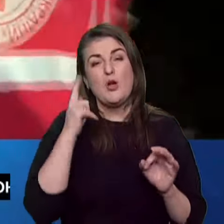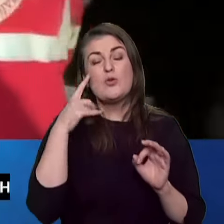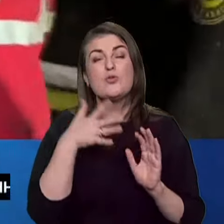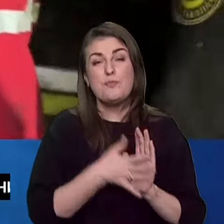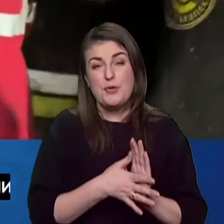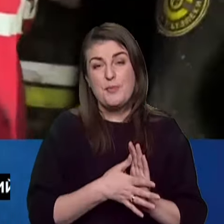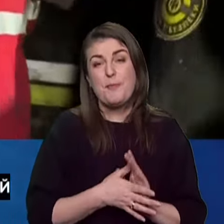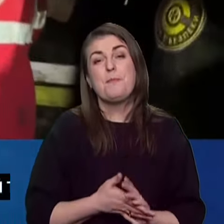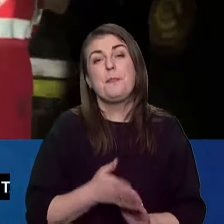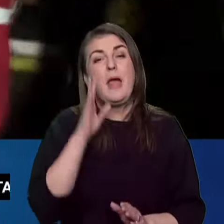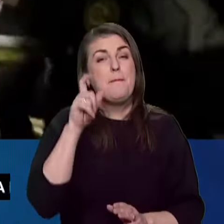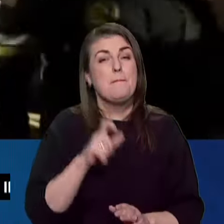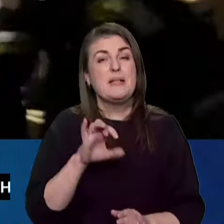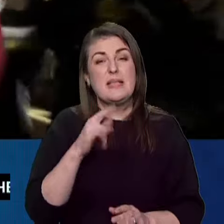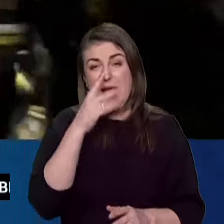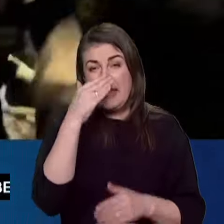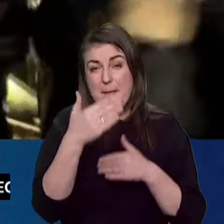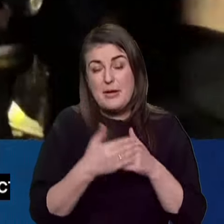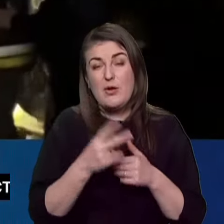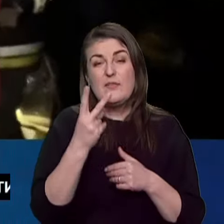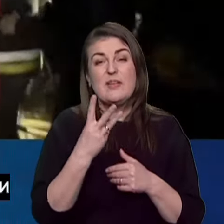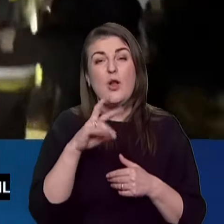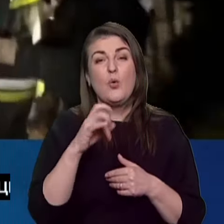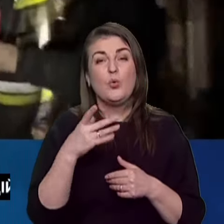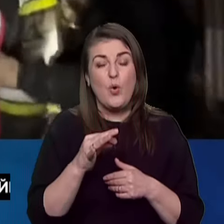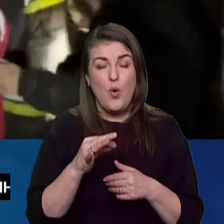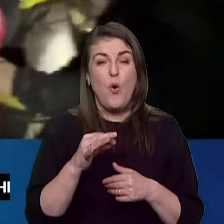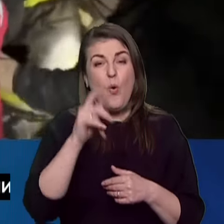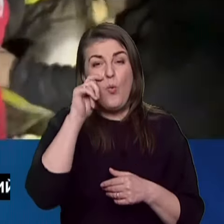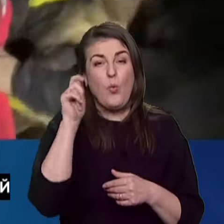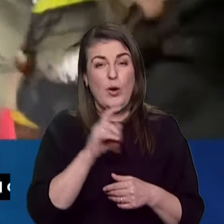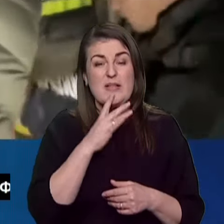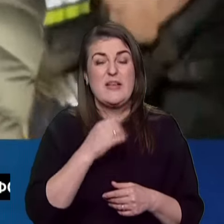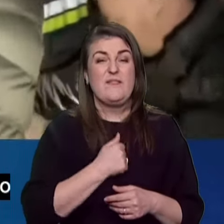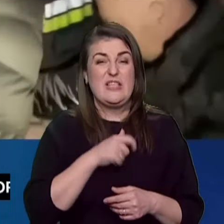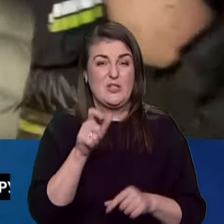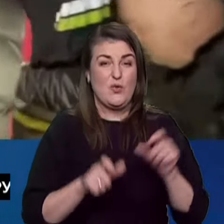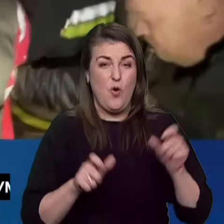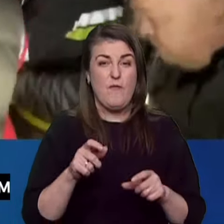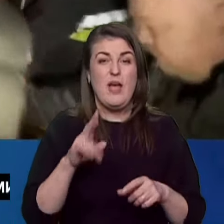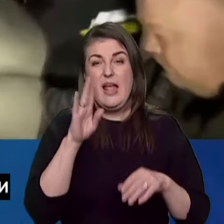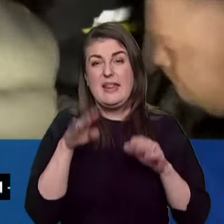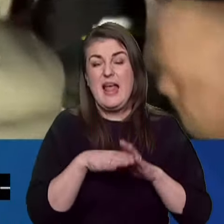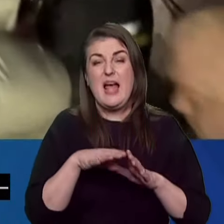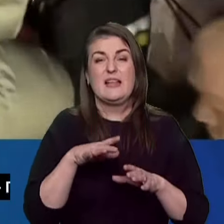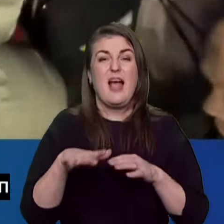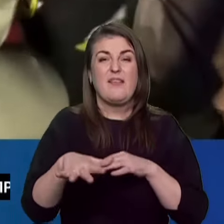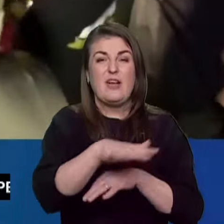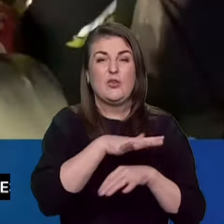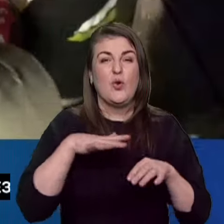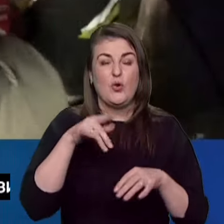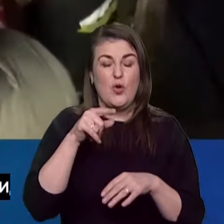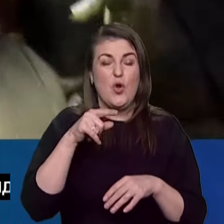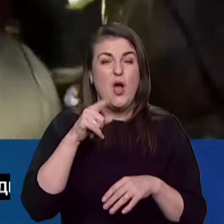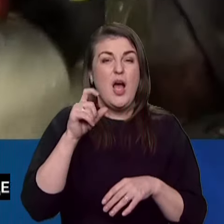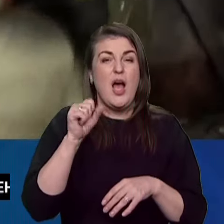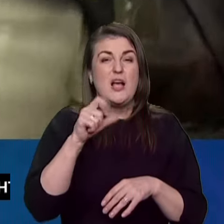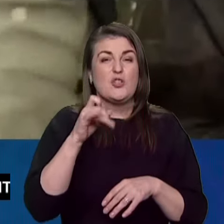розуміємо. Пане Сергію, напередодні 23 лютого українські військові над акваторією Азовського моря збили російський